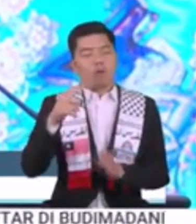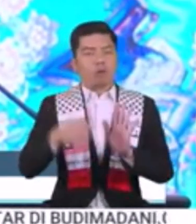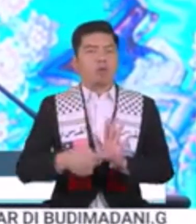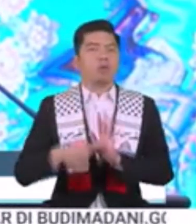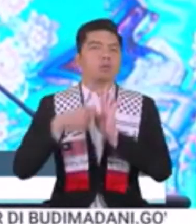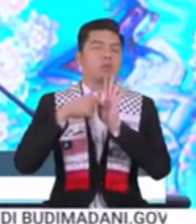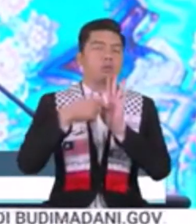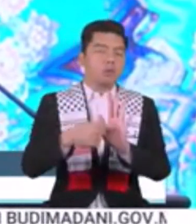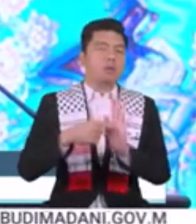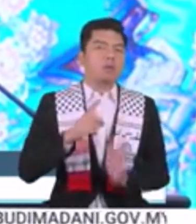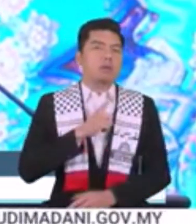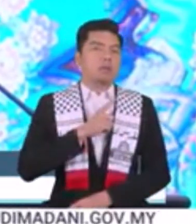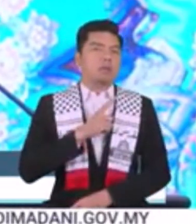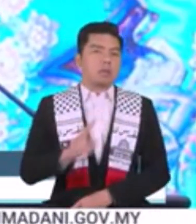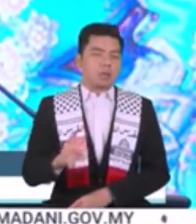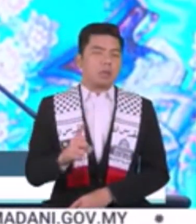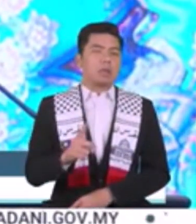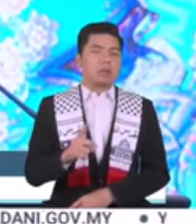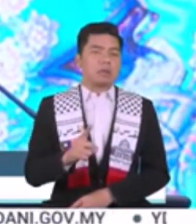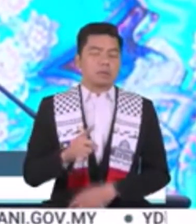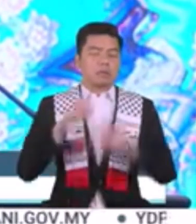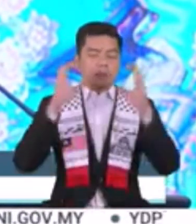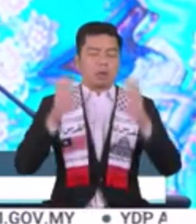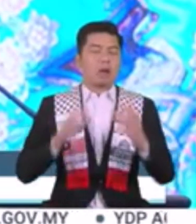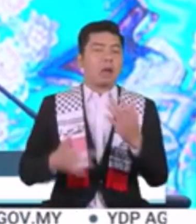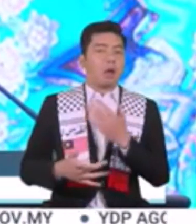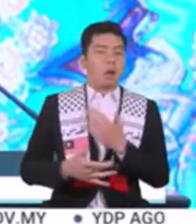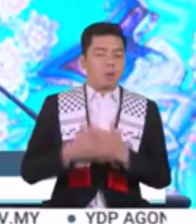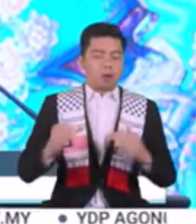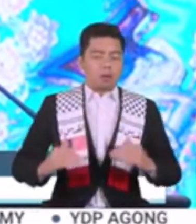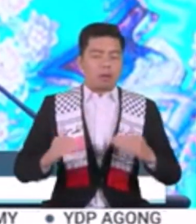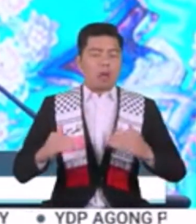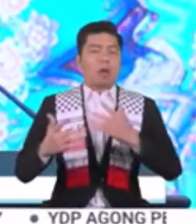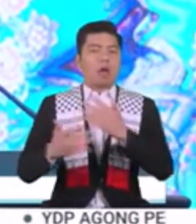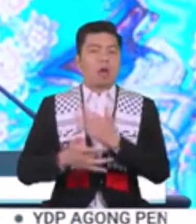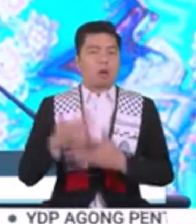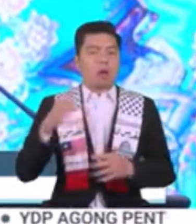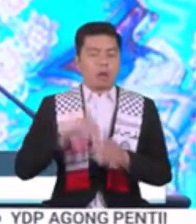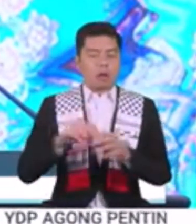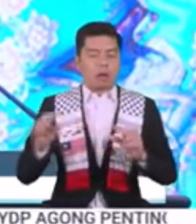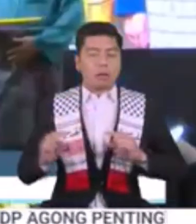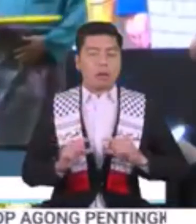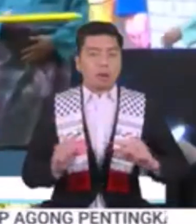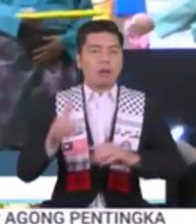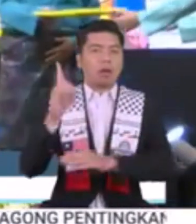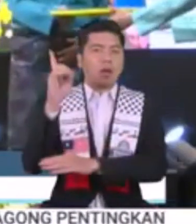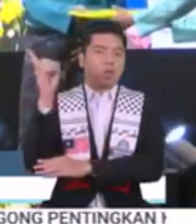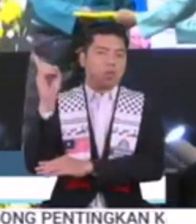memperkenalkan Islam pada peringkat awal melalui gerakan dakwah.